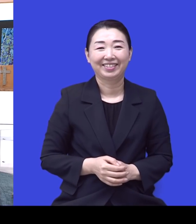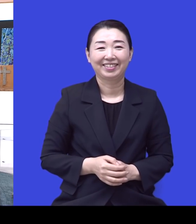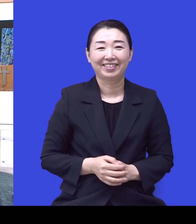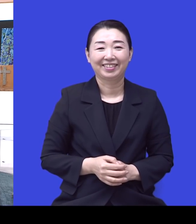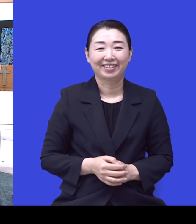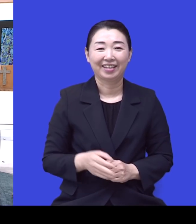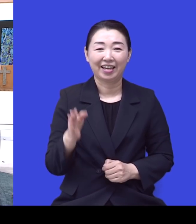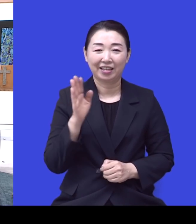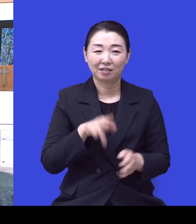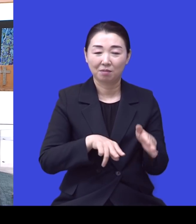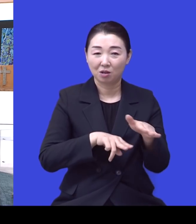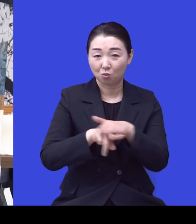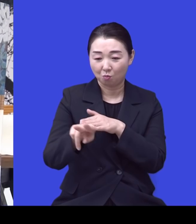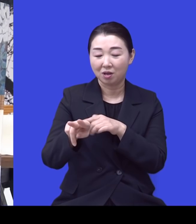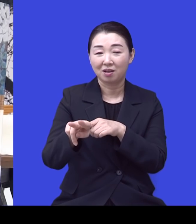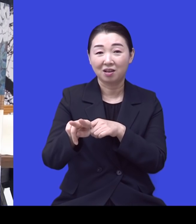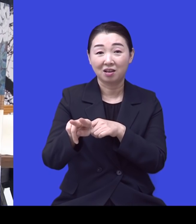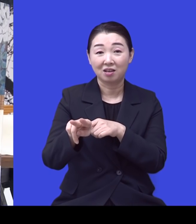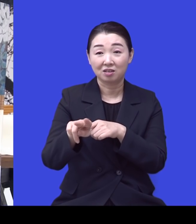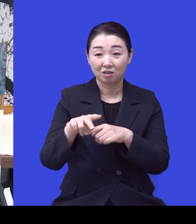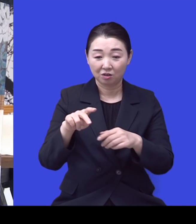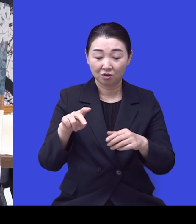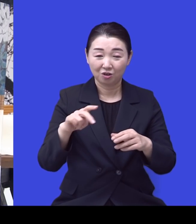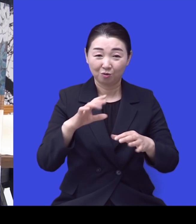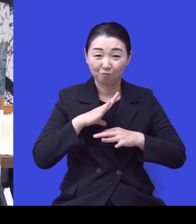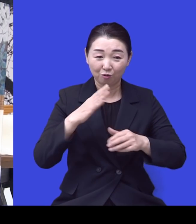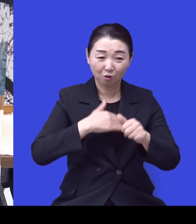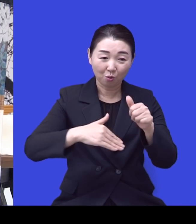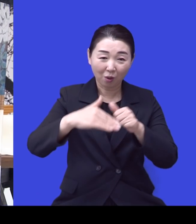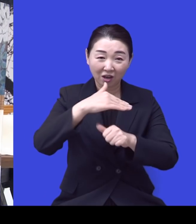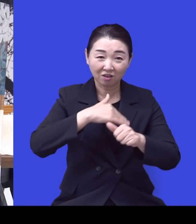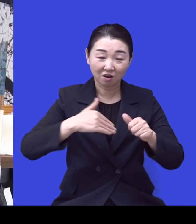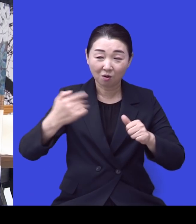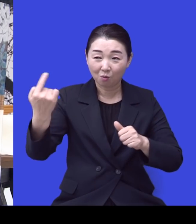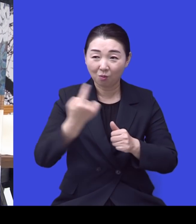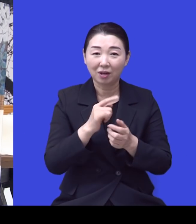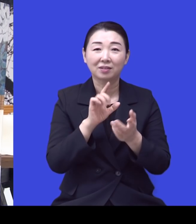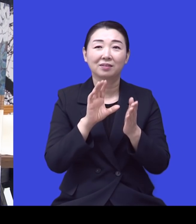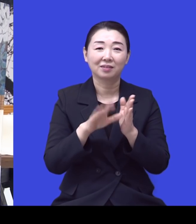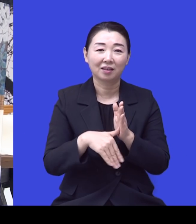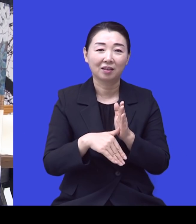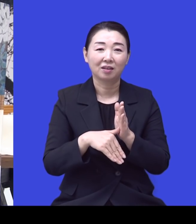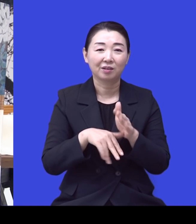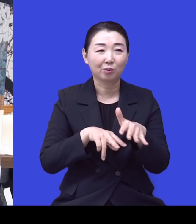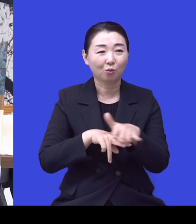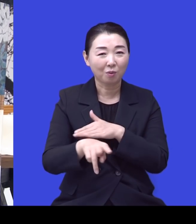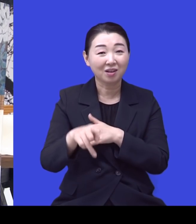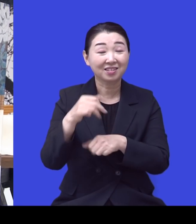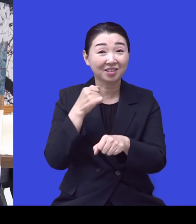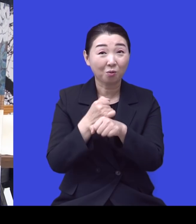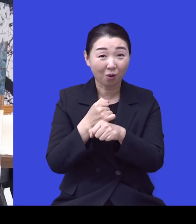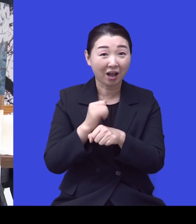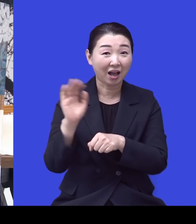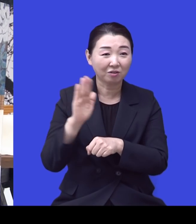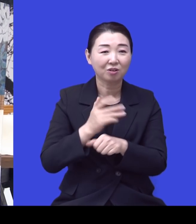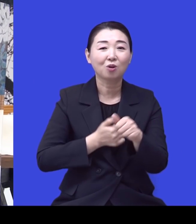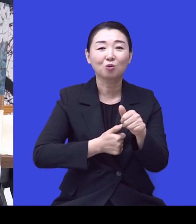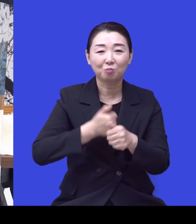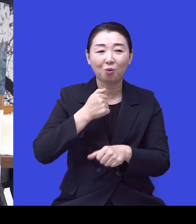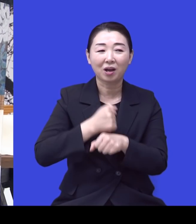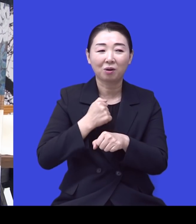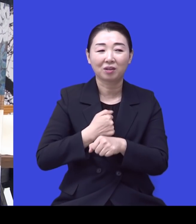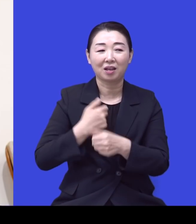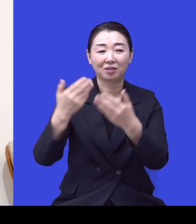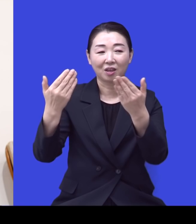근데 도망을 이 무서운 환경이 나한테 왔을 때 그게 진짜 도망치라고 온 게 아니라 그걸 극복하라고